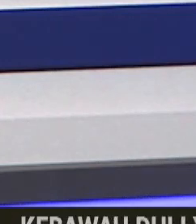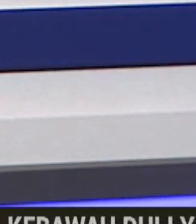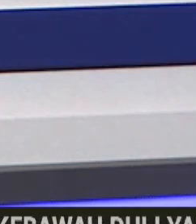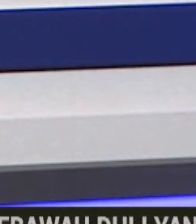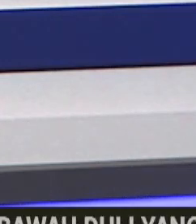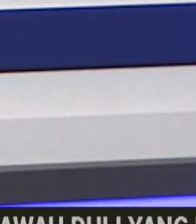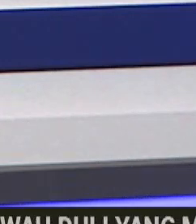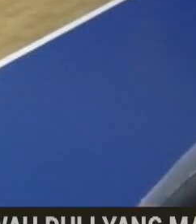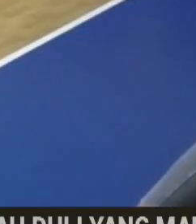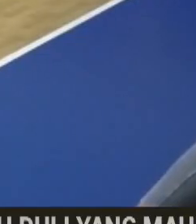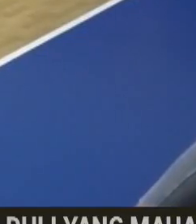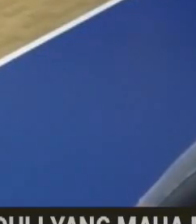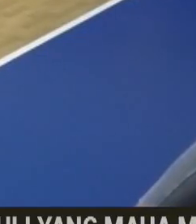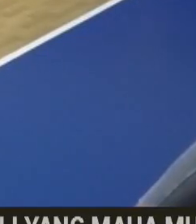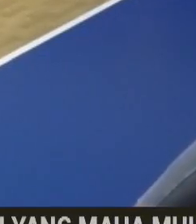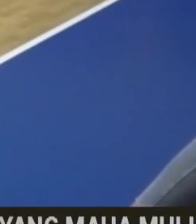Gadung.